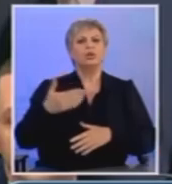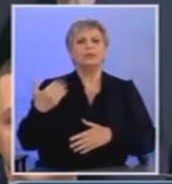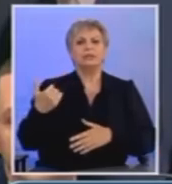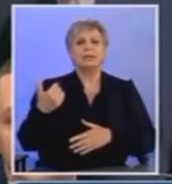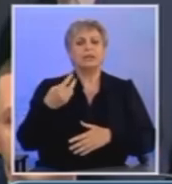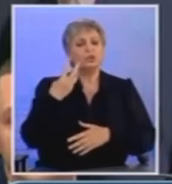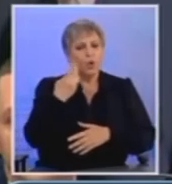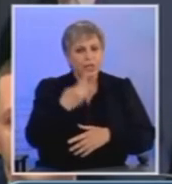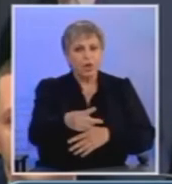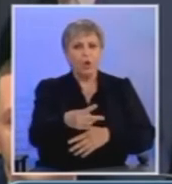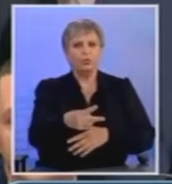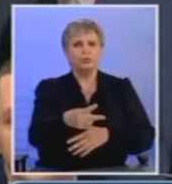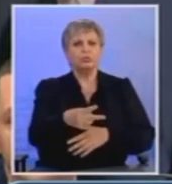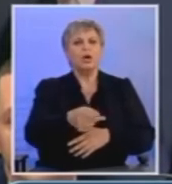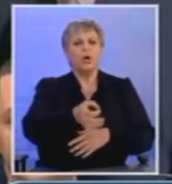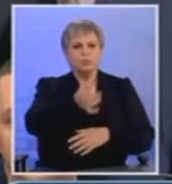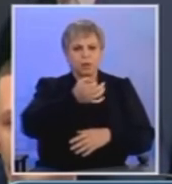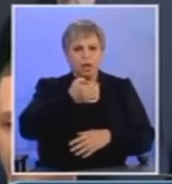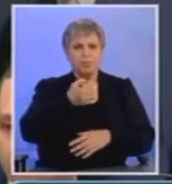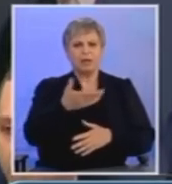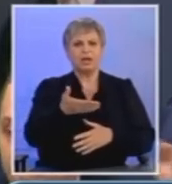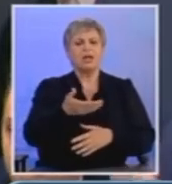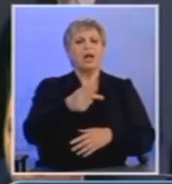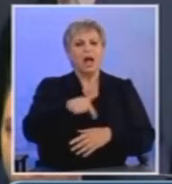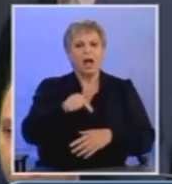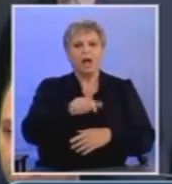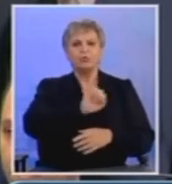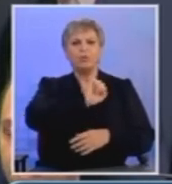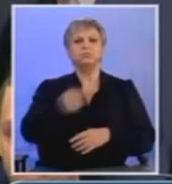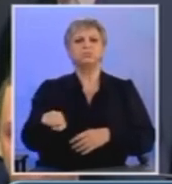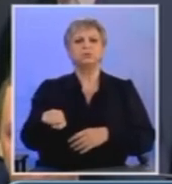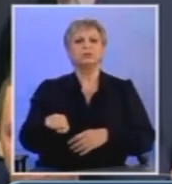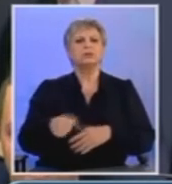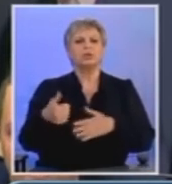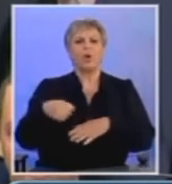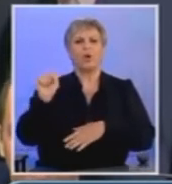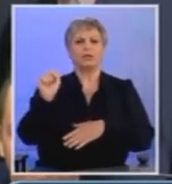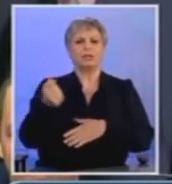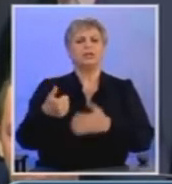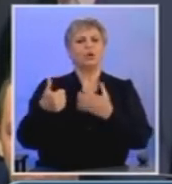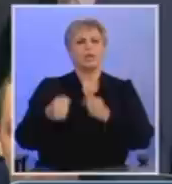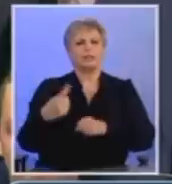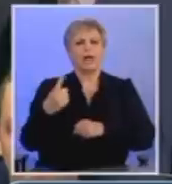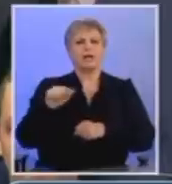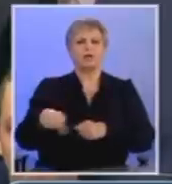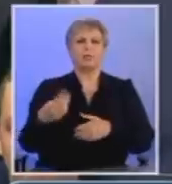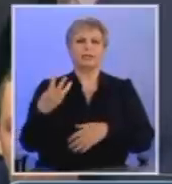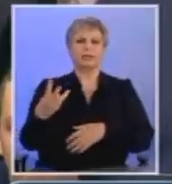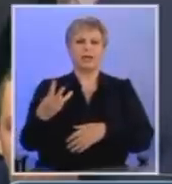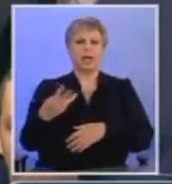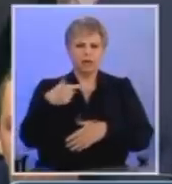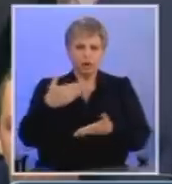38,7 επικράτησε του ναι του 61,3. Αυτή είναι η πραγματικότητα. Αυτό φαίνεται στην